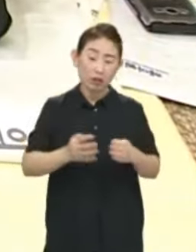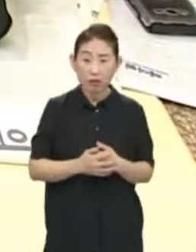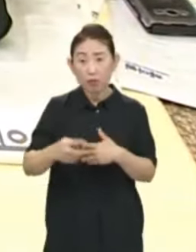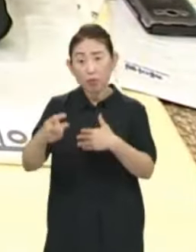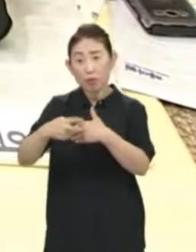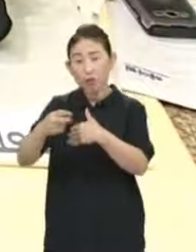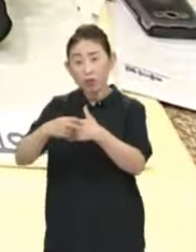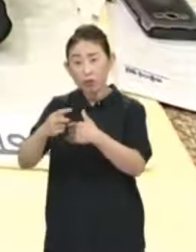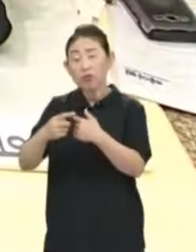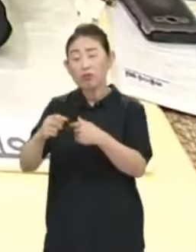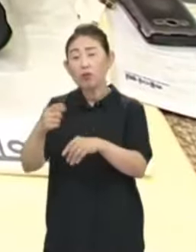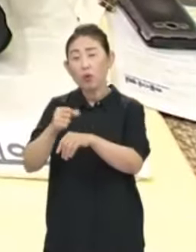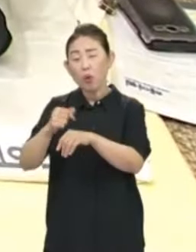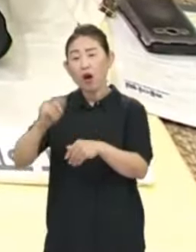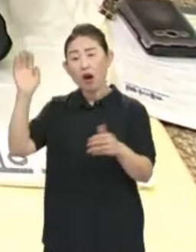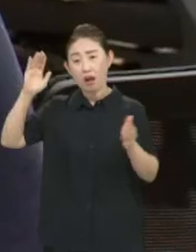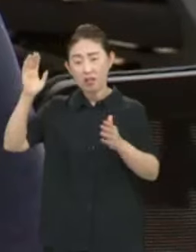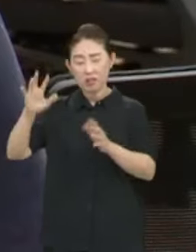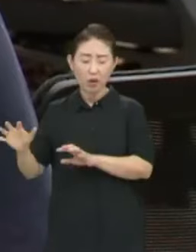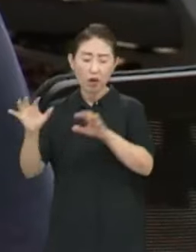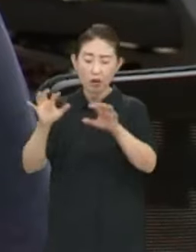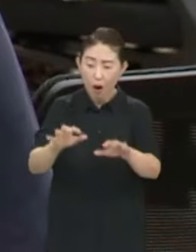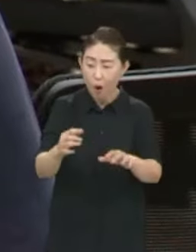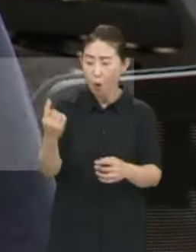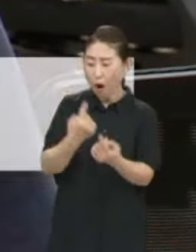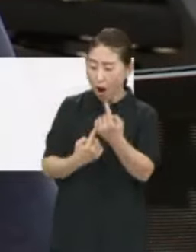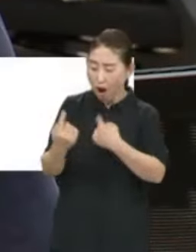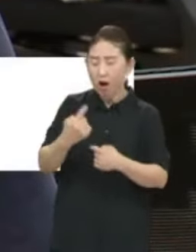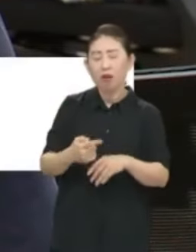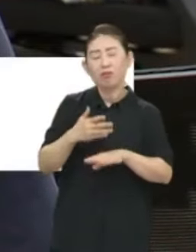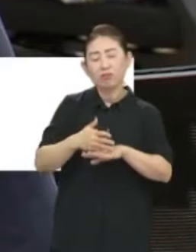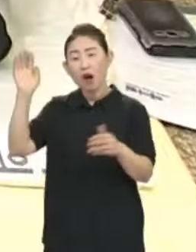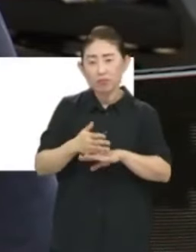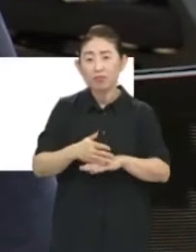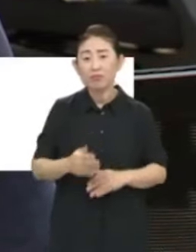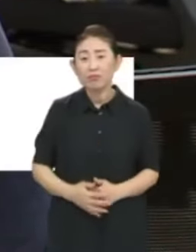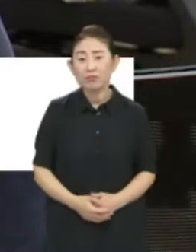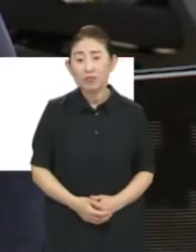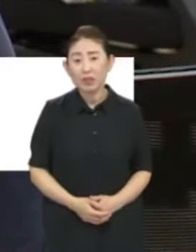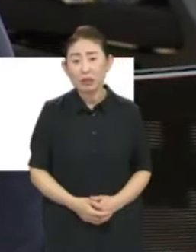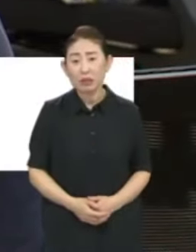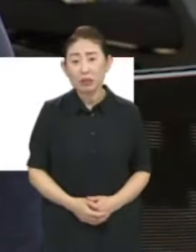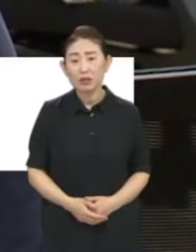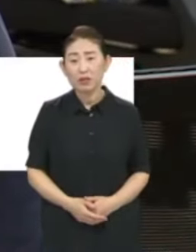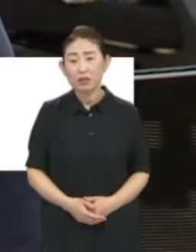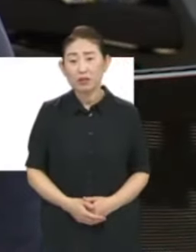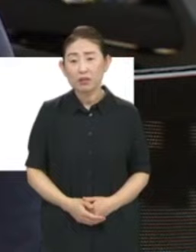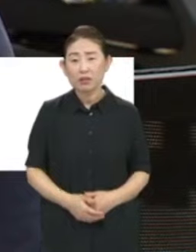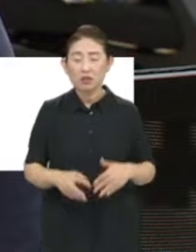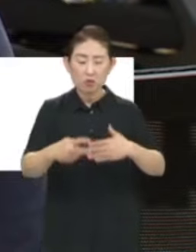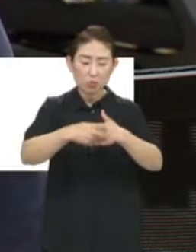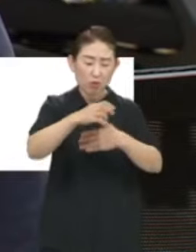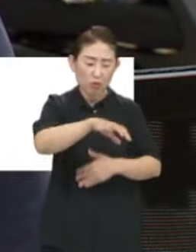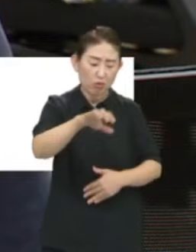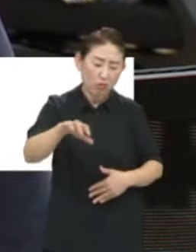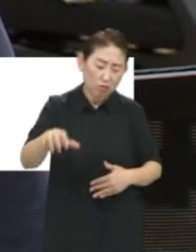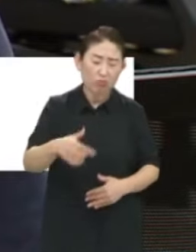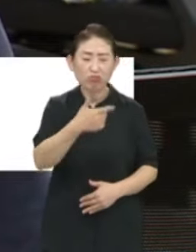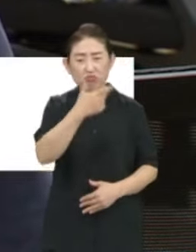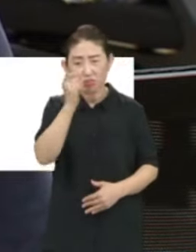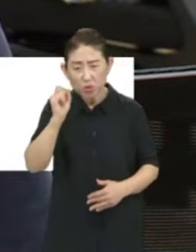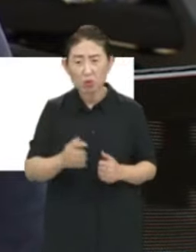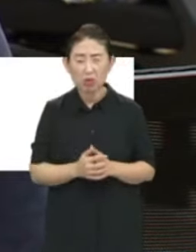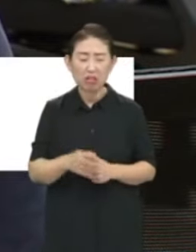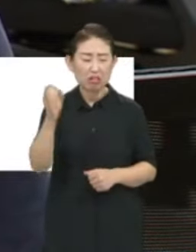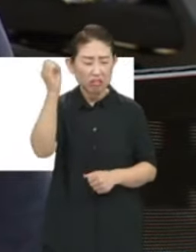그저 고마울 따름입니다. 동신권에 있는 사람들과 의료 혜택을 좀 덜 받고 또 귀찮고 안